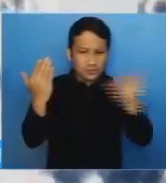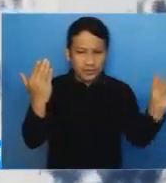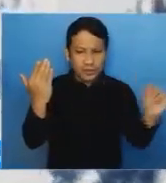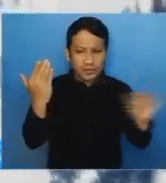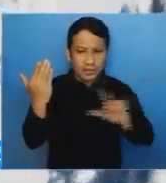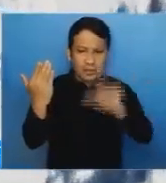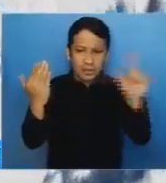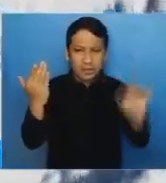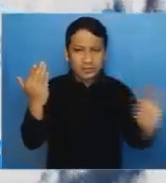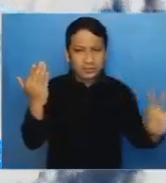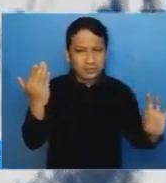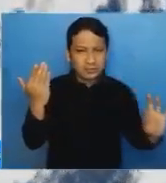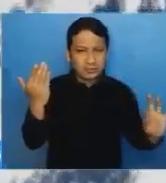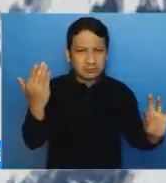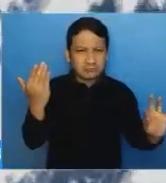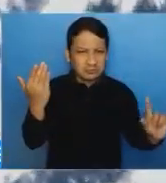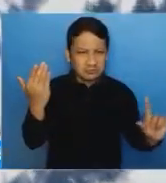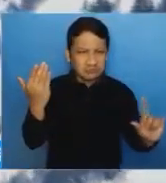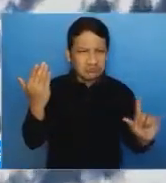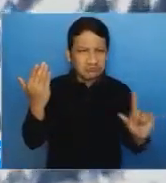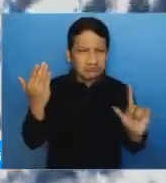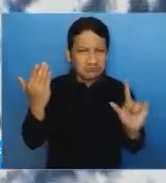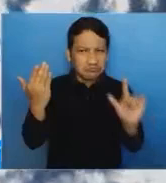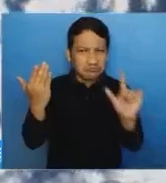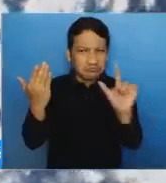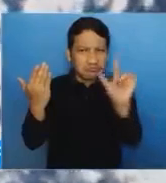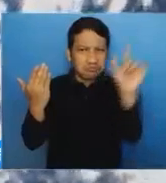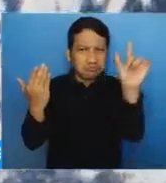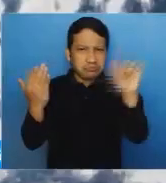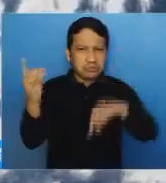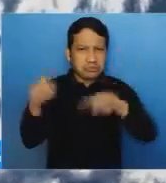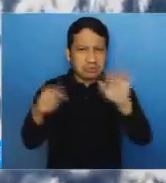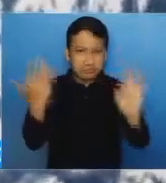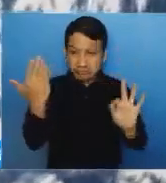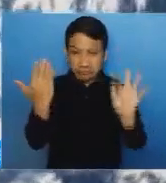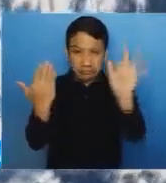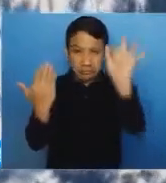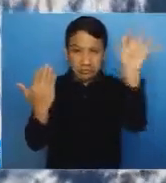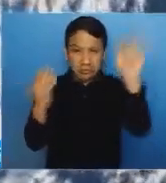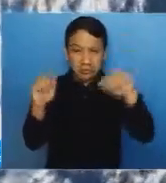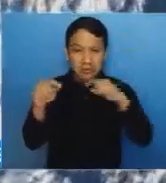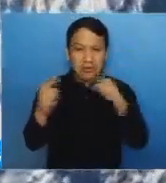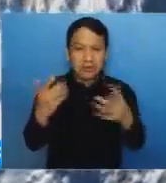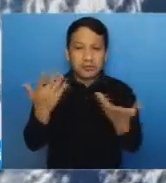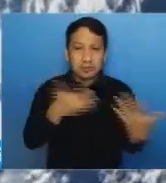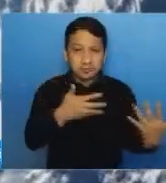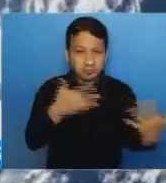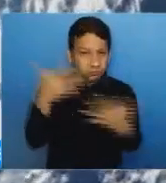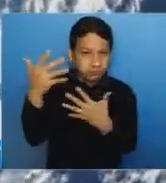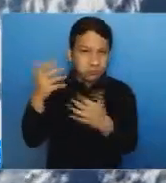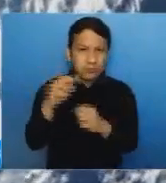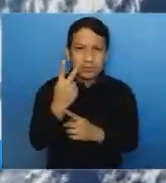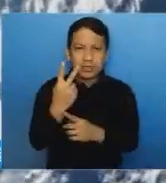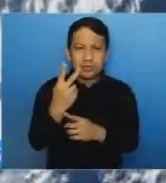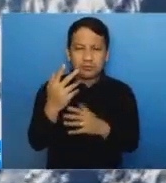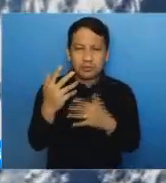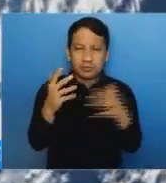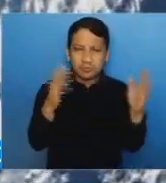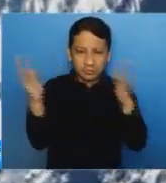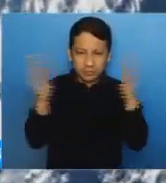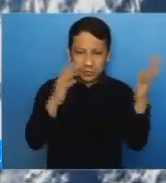hindi naasahang magla-landfall sa ating bansa. Pero maaaring mahatak at magpalakas ng dalawang bagyo ang